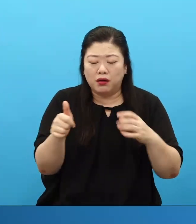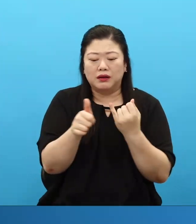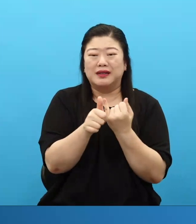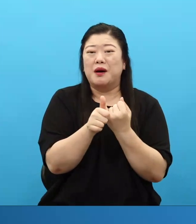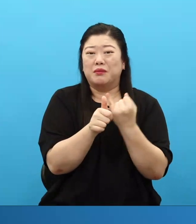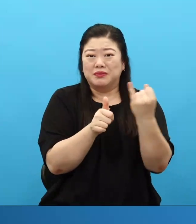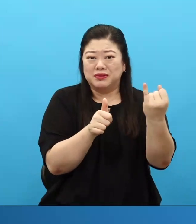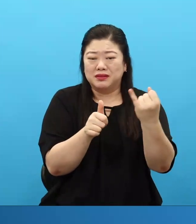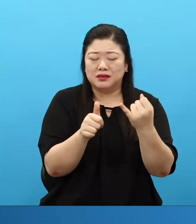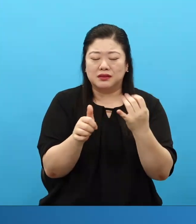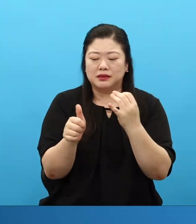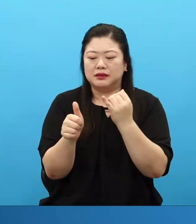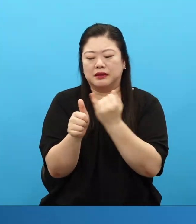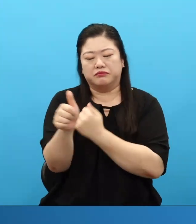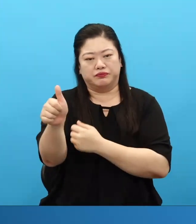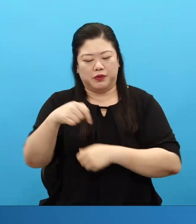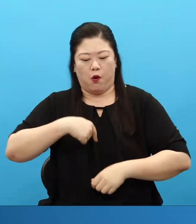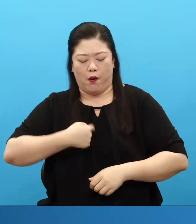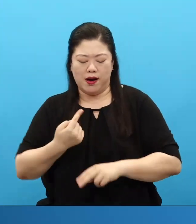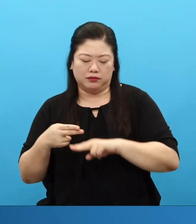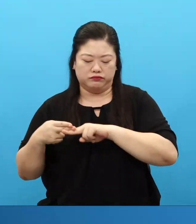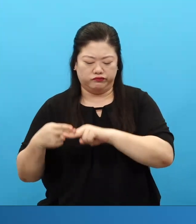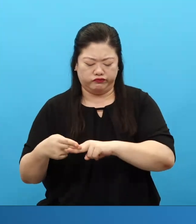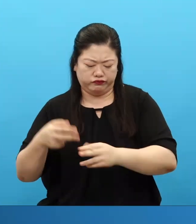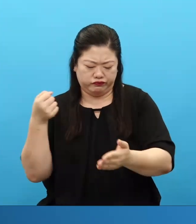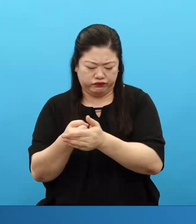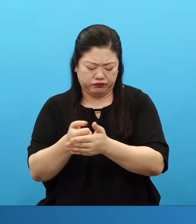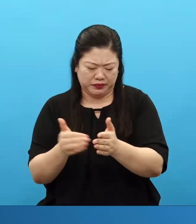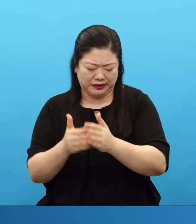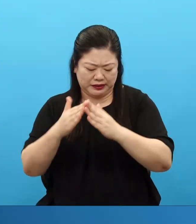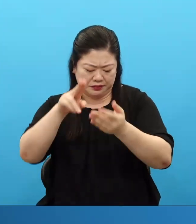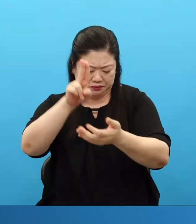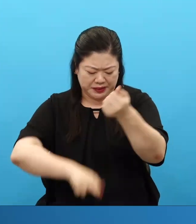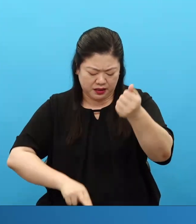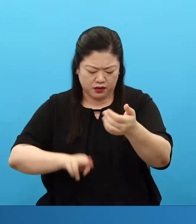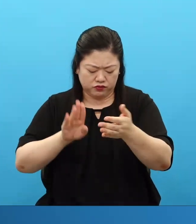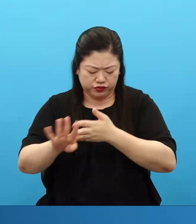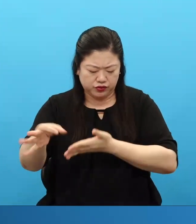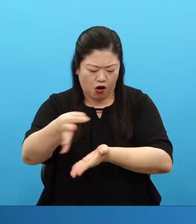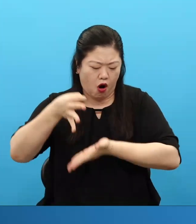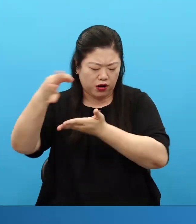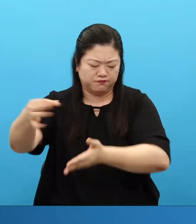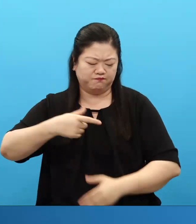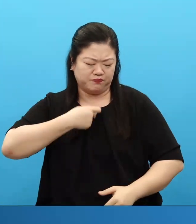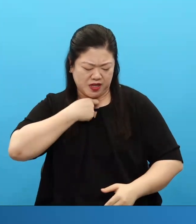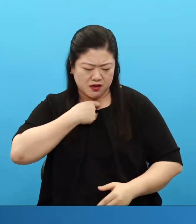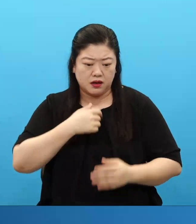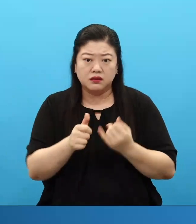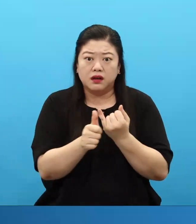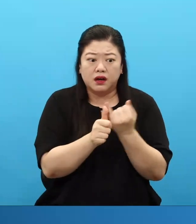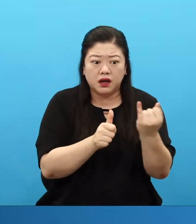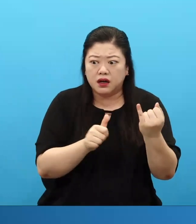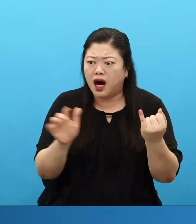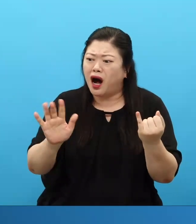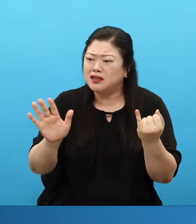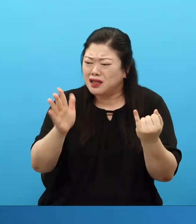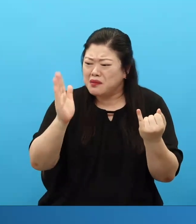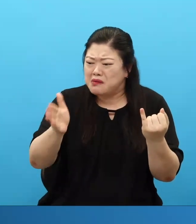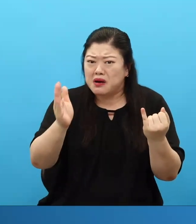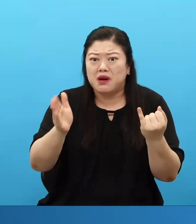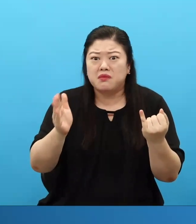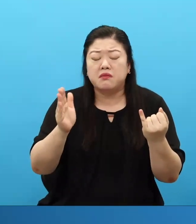your husband and say no. 근데 참 쉬운 일 아니거든요. And that's not an easy thing to do. 젊은 사람이 그 이제 안수집에서 집 하나